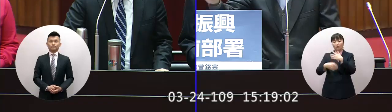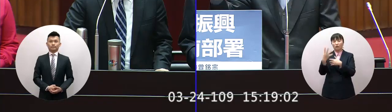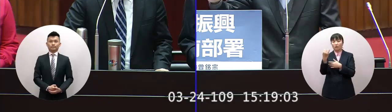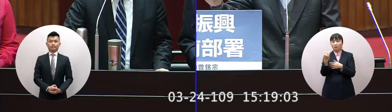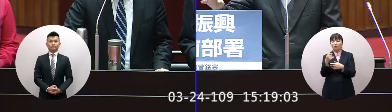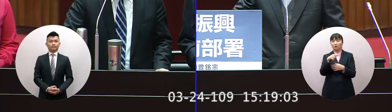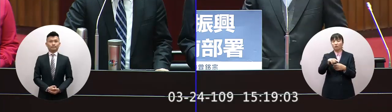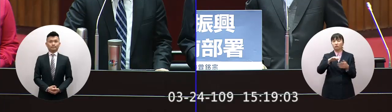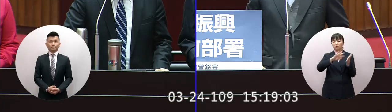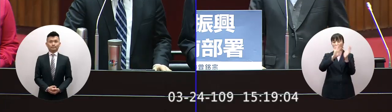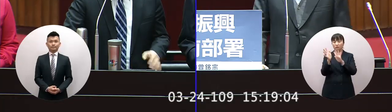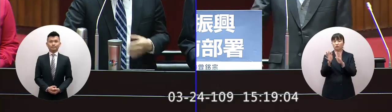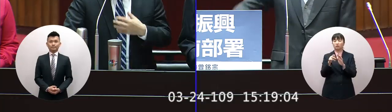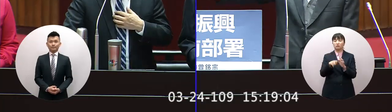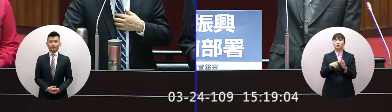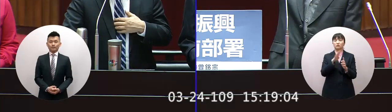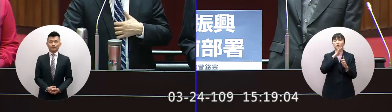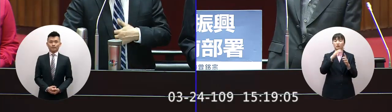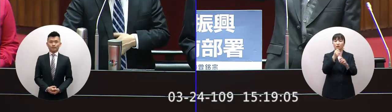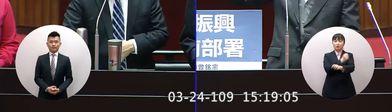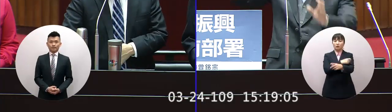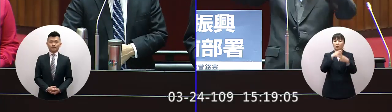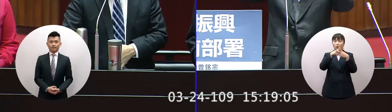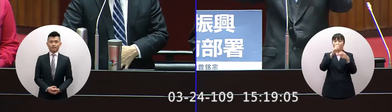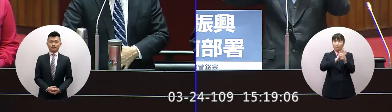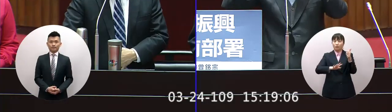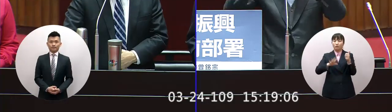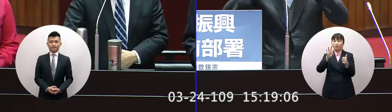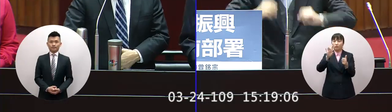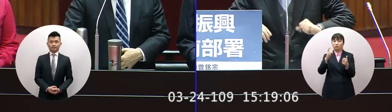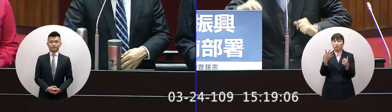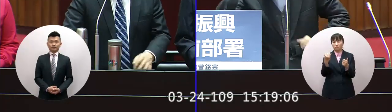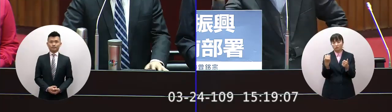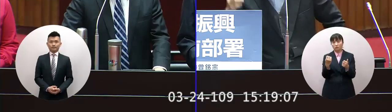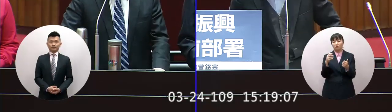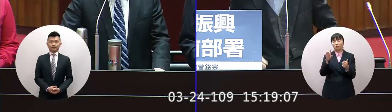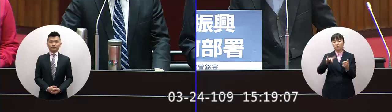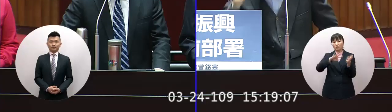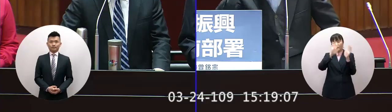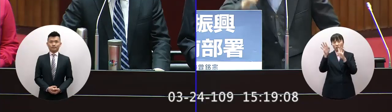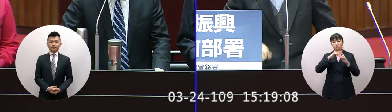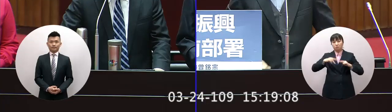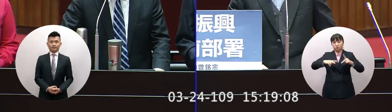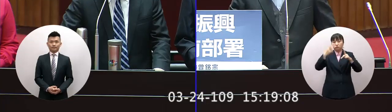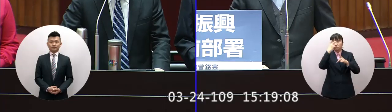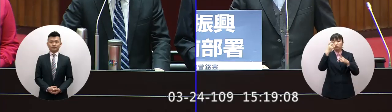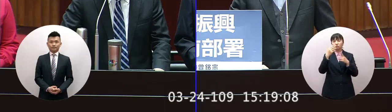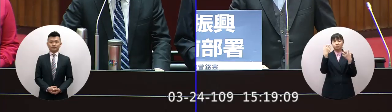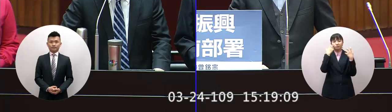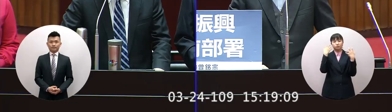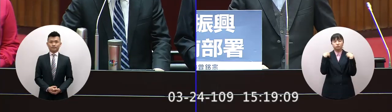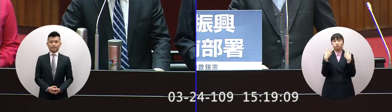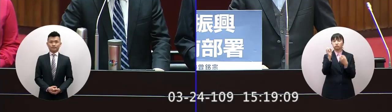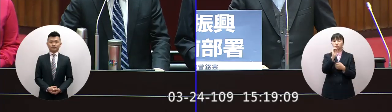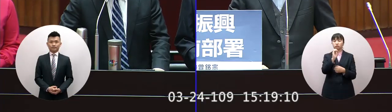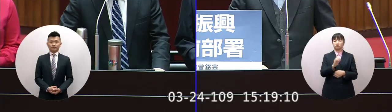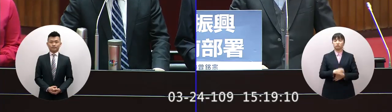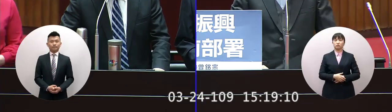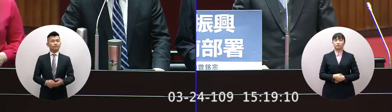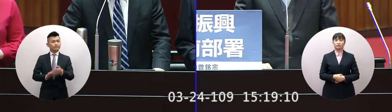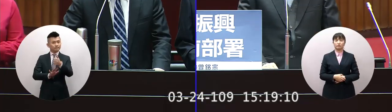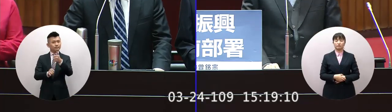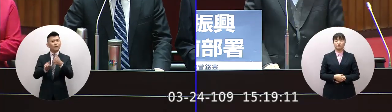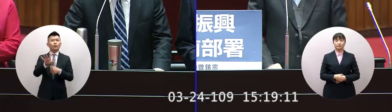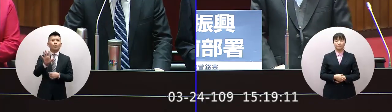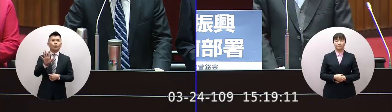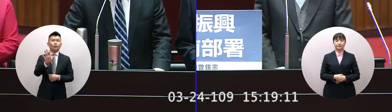有对整个劳工的影响多少，没有人做整体评估、滚动的评估，真的没有哎。 好了，委员，